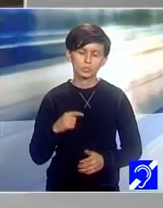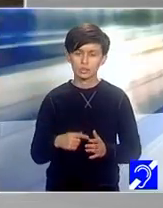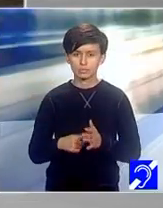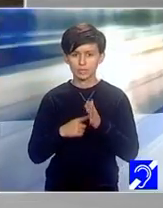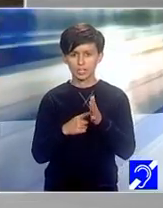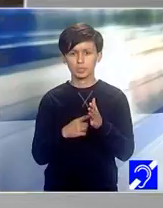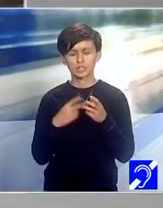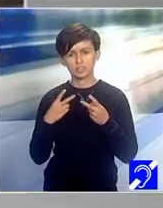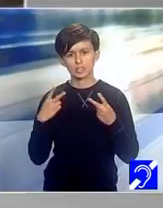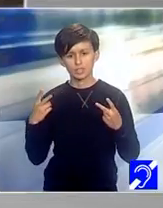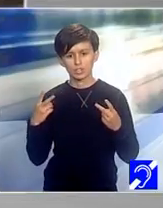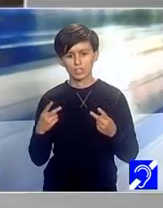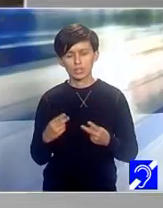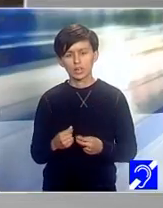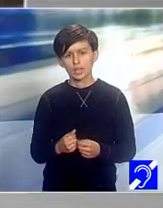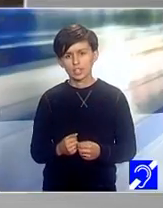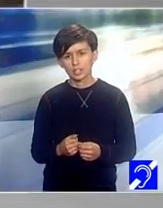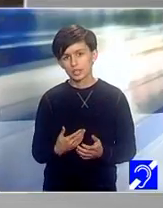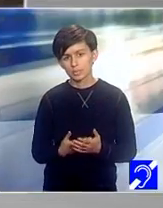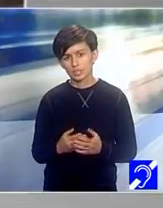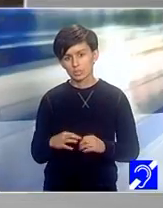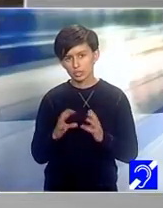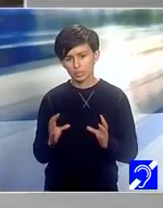reprezintă o valoare cardinală pentru noi românii,